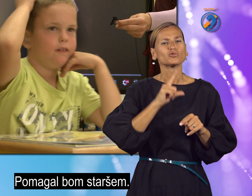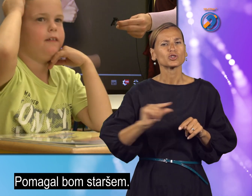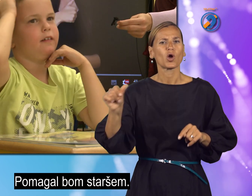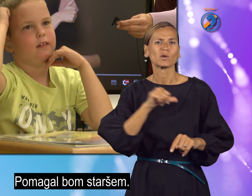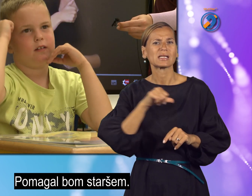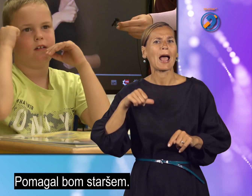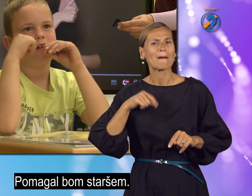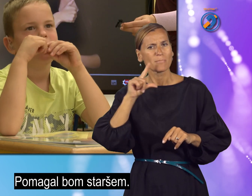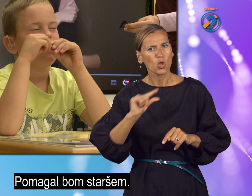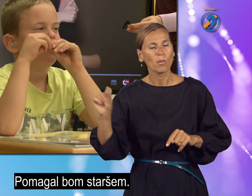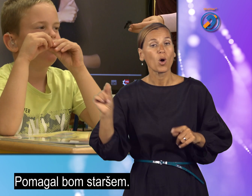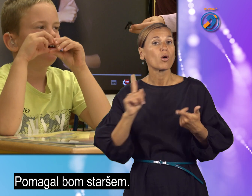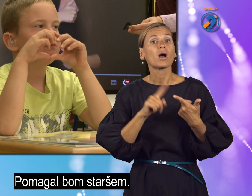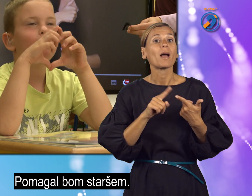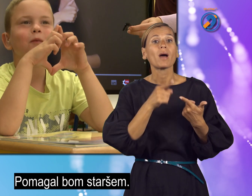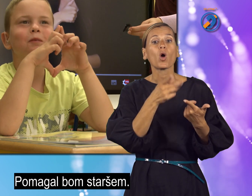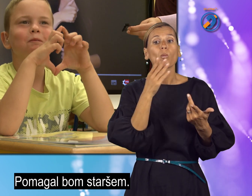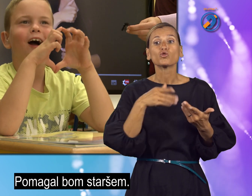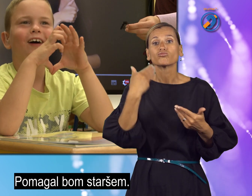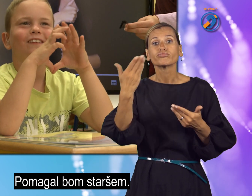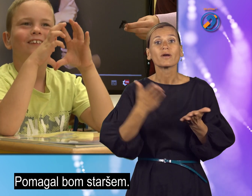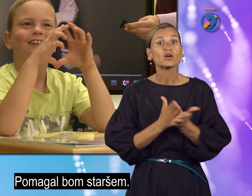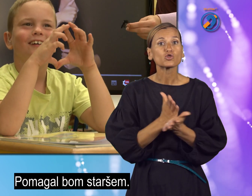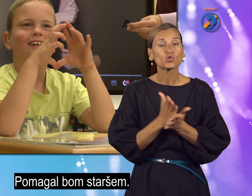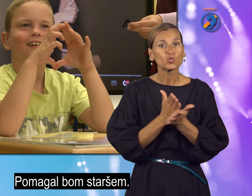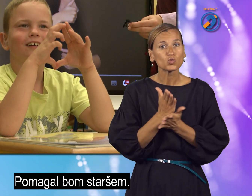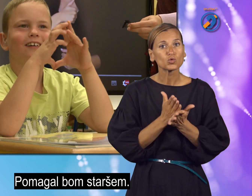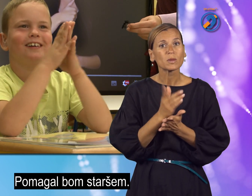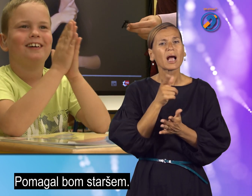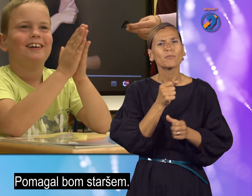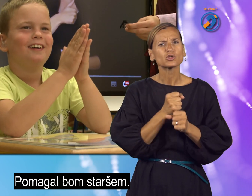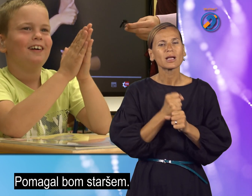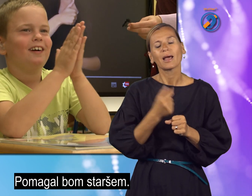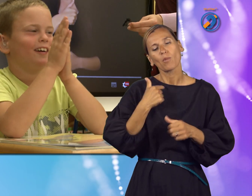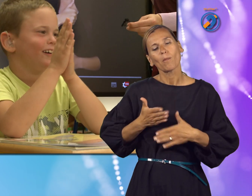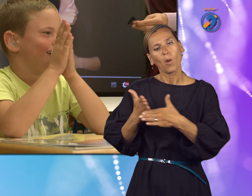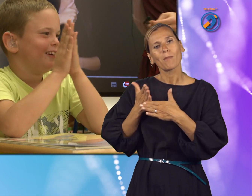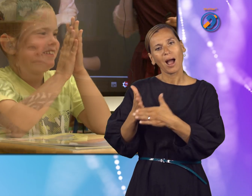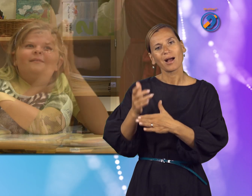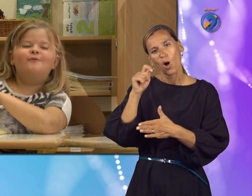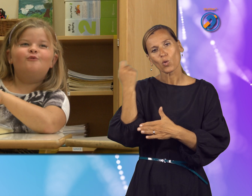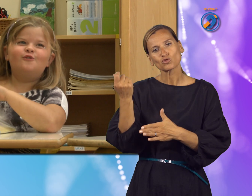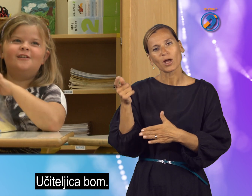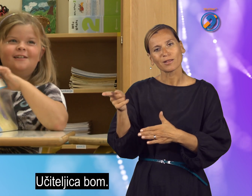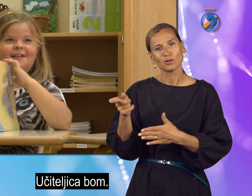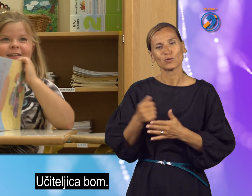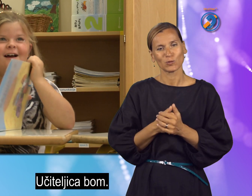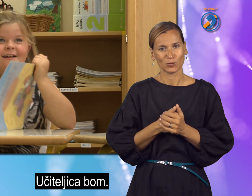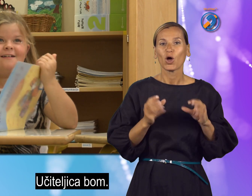ati v službi? Kaj pa bi Bom ti rad? pomagal. Boš pomagal. Mama Super.